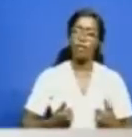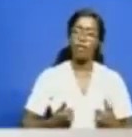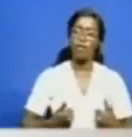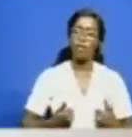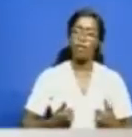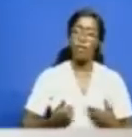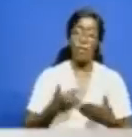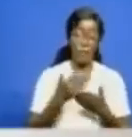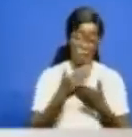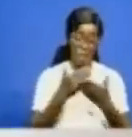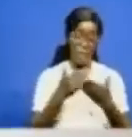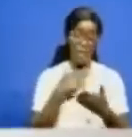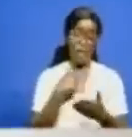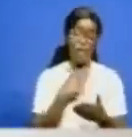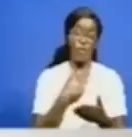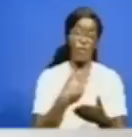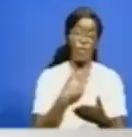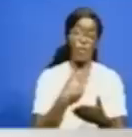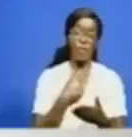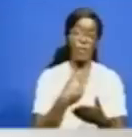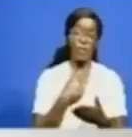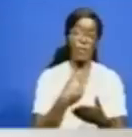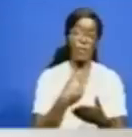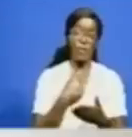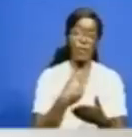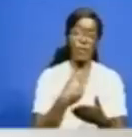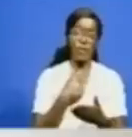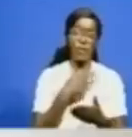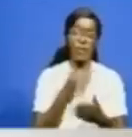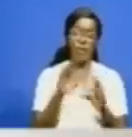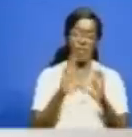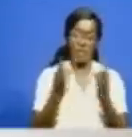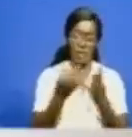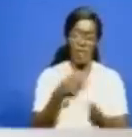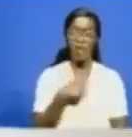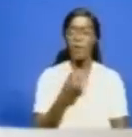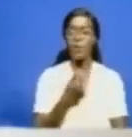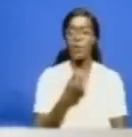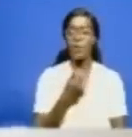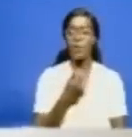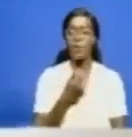kwa niaba yangu na kwa niaba ya familia yangu